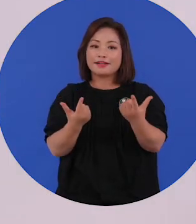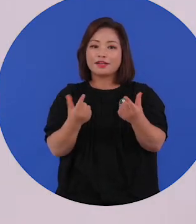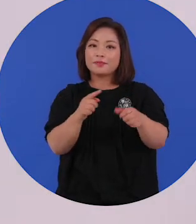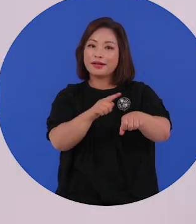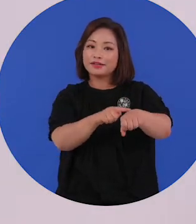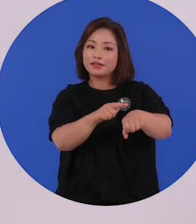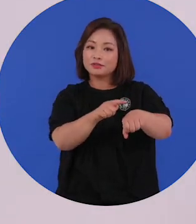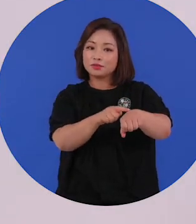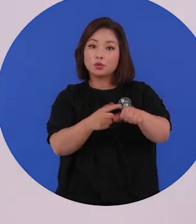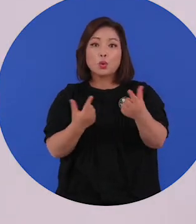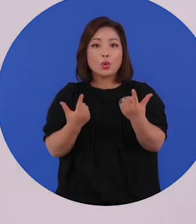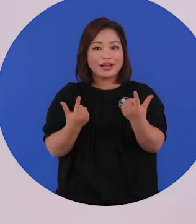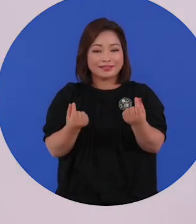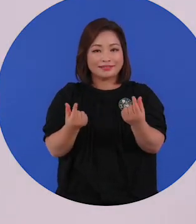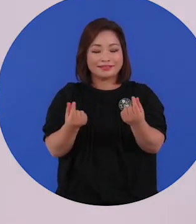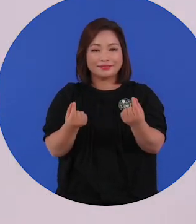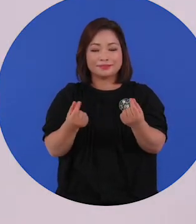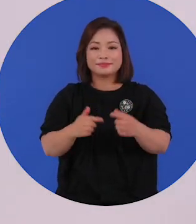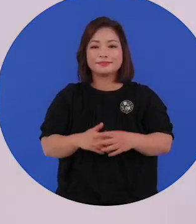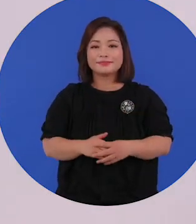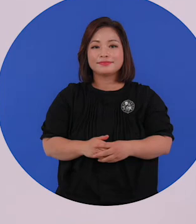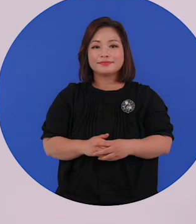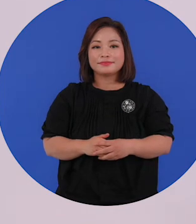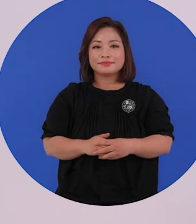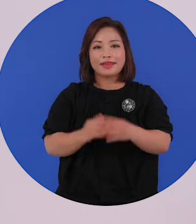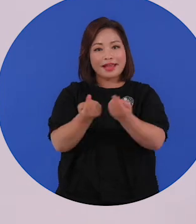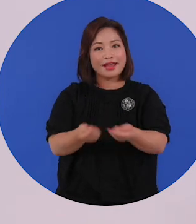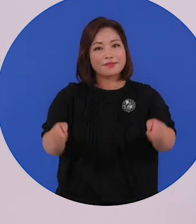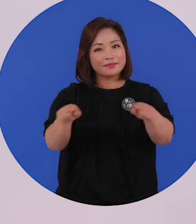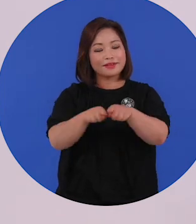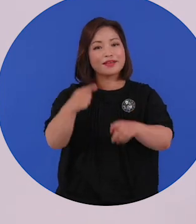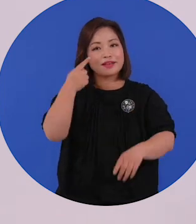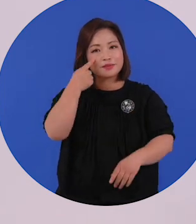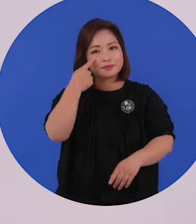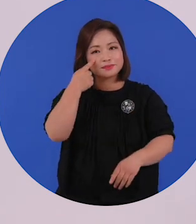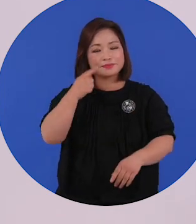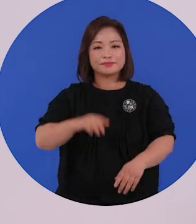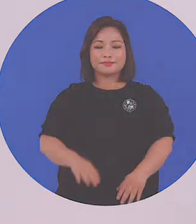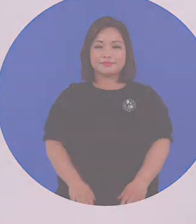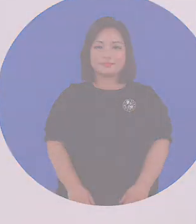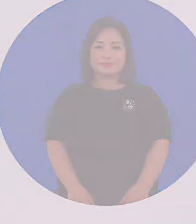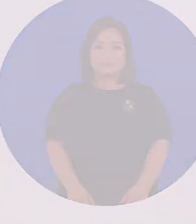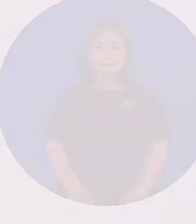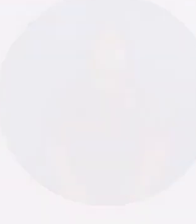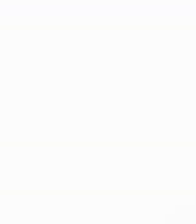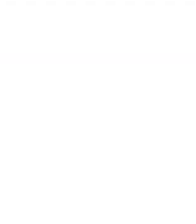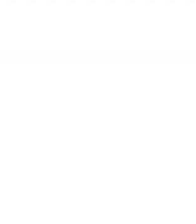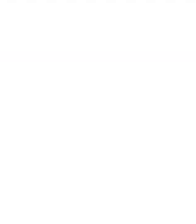반대쪽도 이와 같이 실시합니다. 함께 해보도록 하겠습니다.